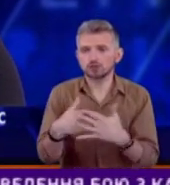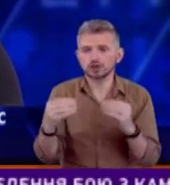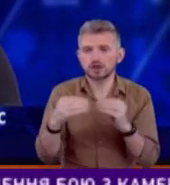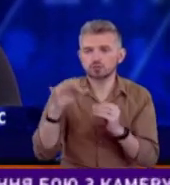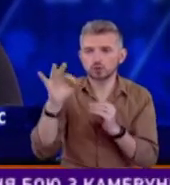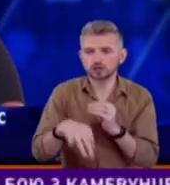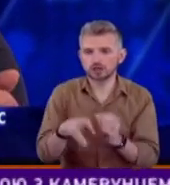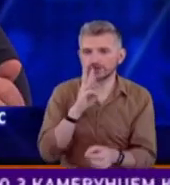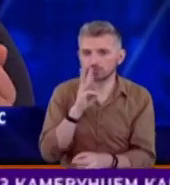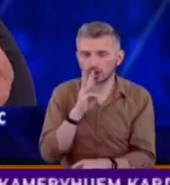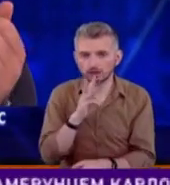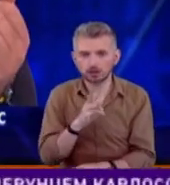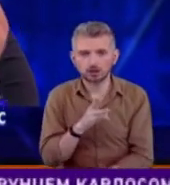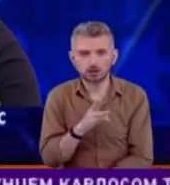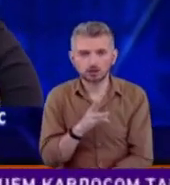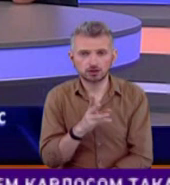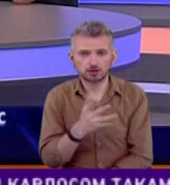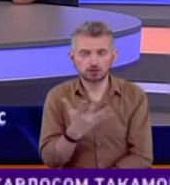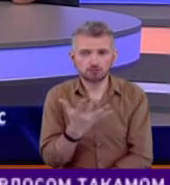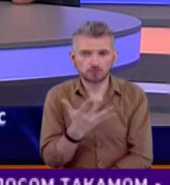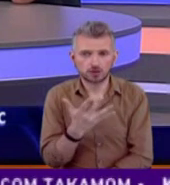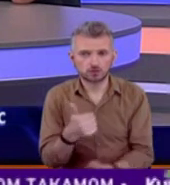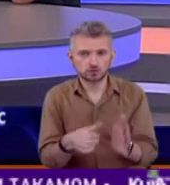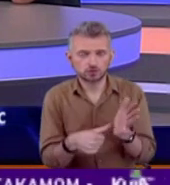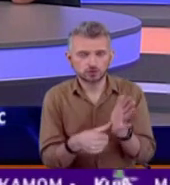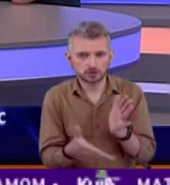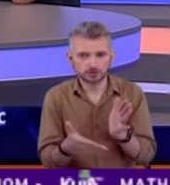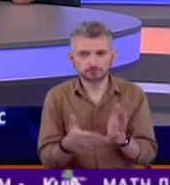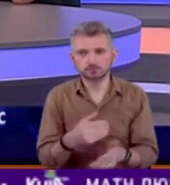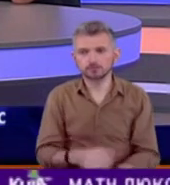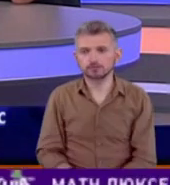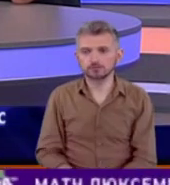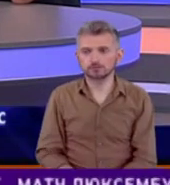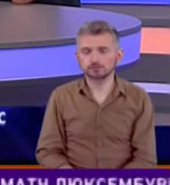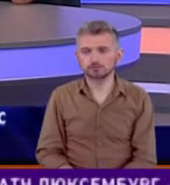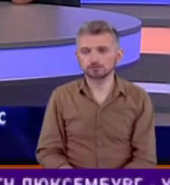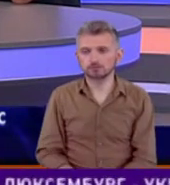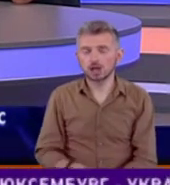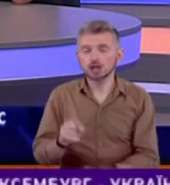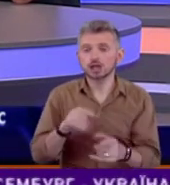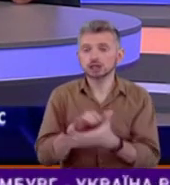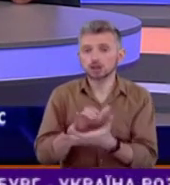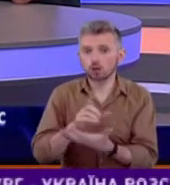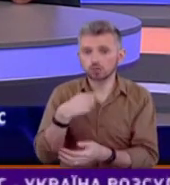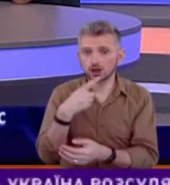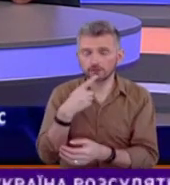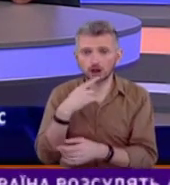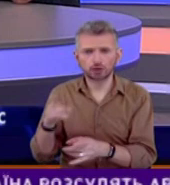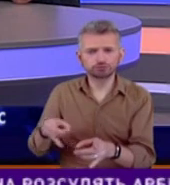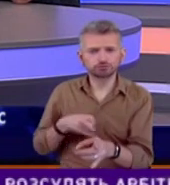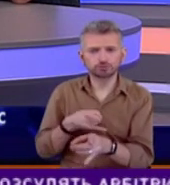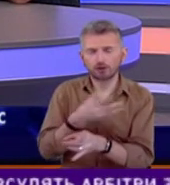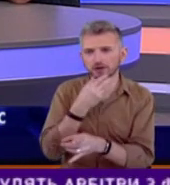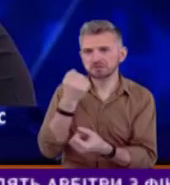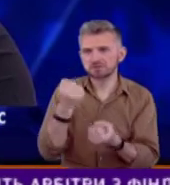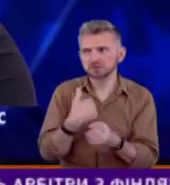грубо говоря, зарплаты. Ну, 5-6 десь так. Ну, разные бывают. Ну, да, некоторые знакомые говорят, пристроилась красивая машина,